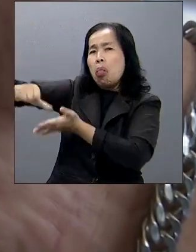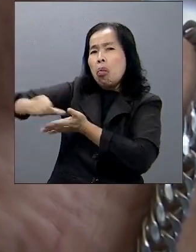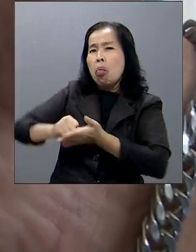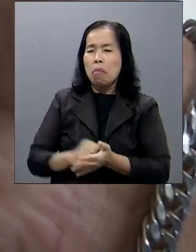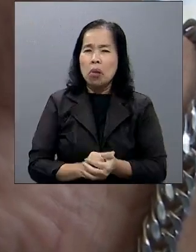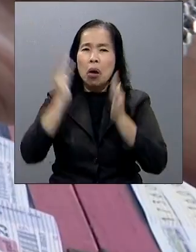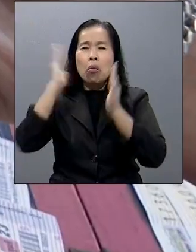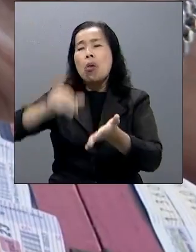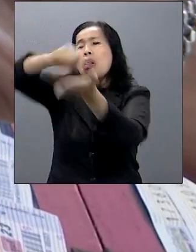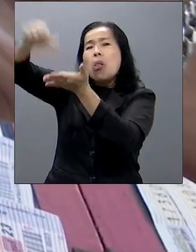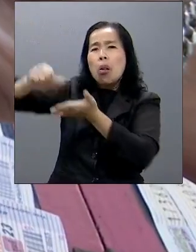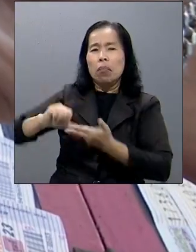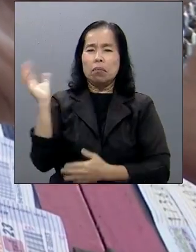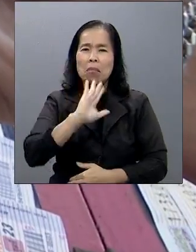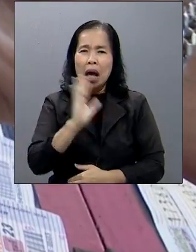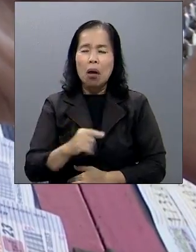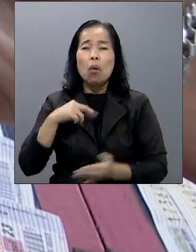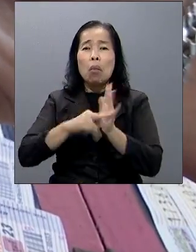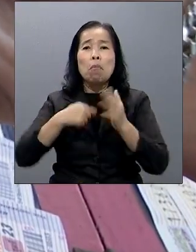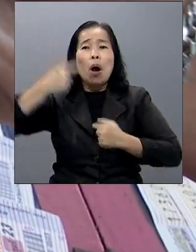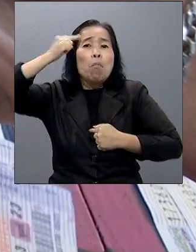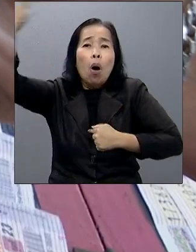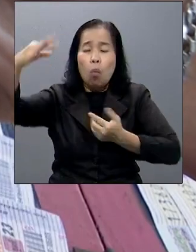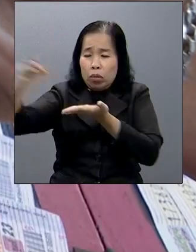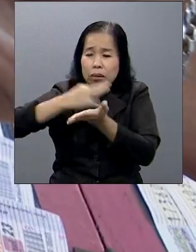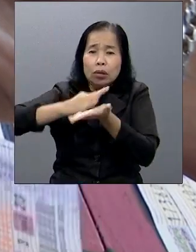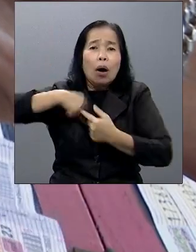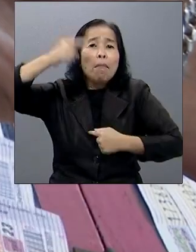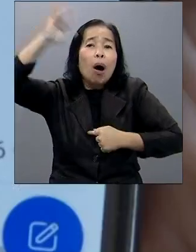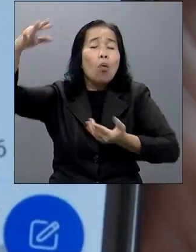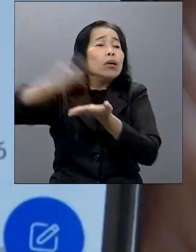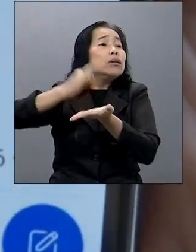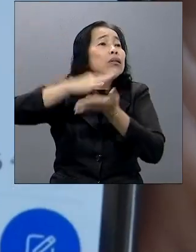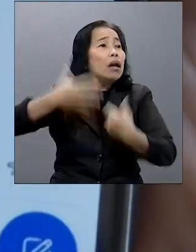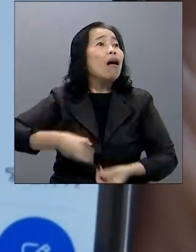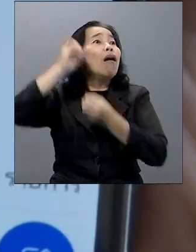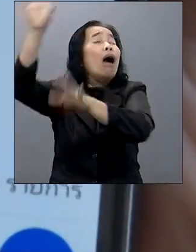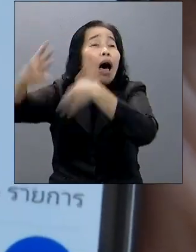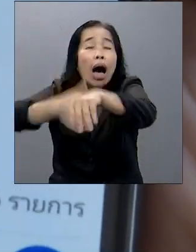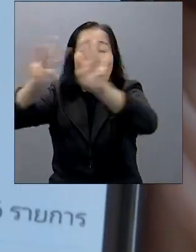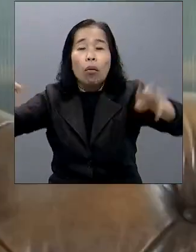าที่ถูกซื้อไปโดยเขาก็ไม่รู้หรอกว่าถูกนำไปขายในแพลตฟอร์มออนไลน์อ่ะ